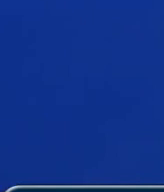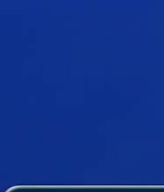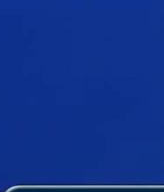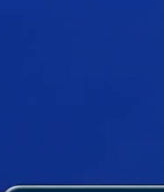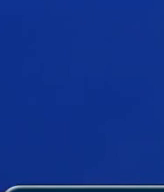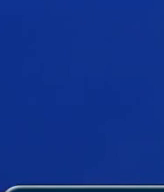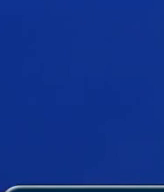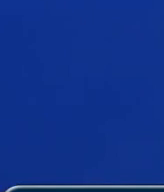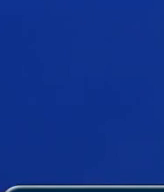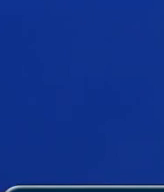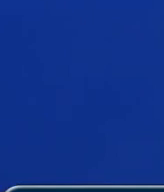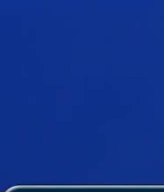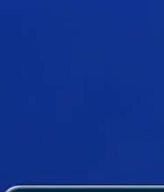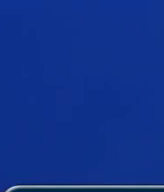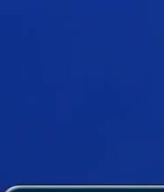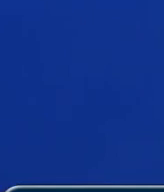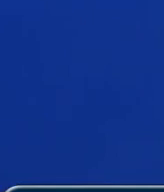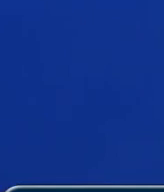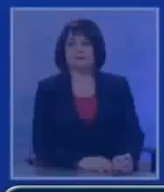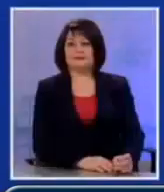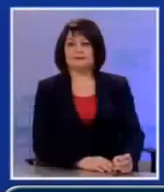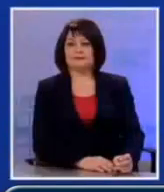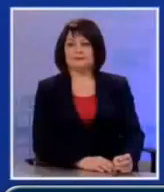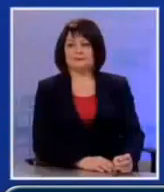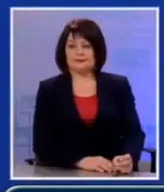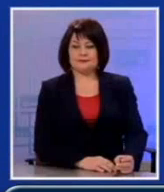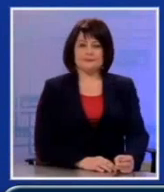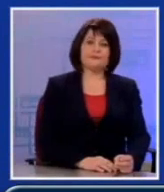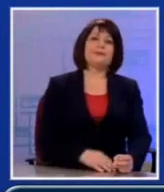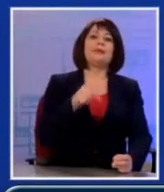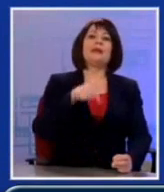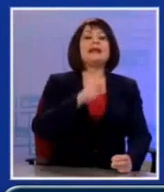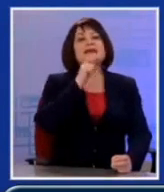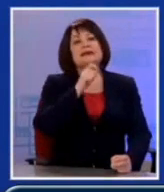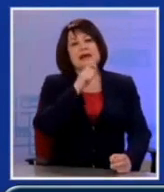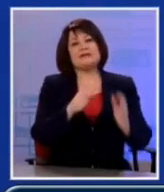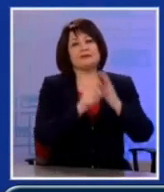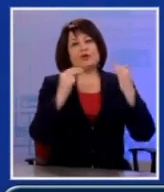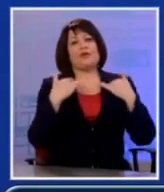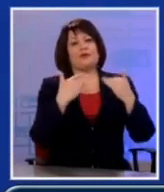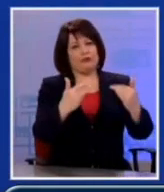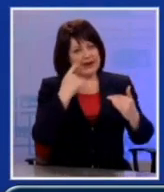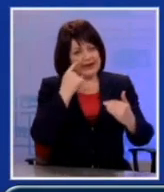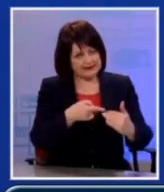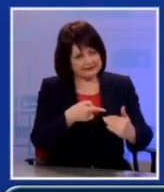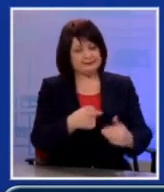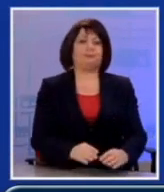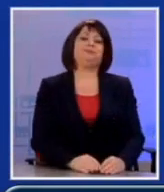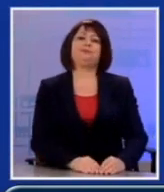κατατάσσεται δυστυχώς σε πολύ χαμηλή θέση στο πεδίο της